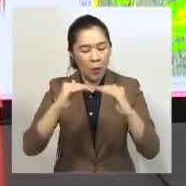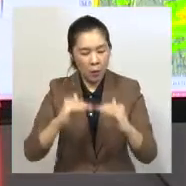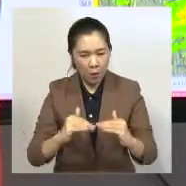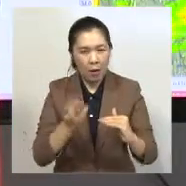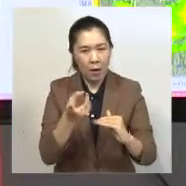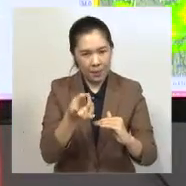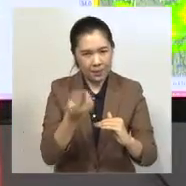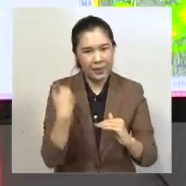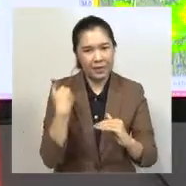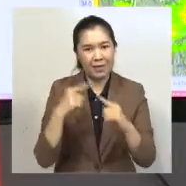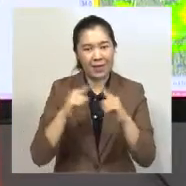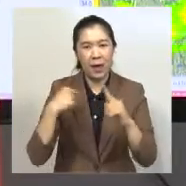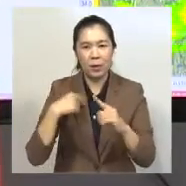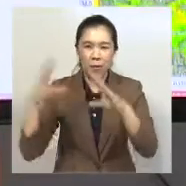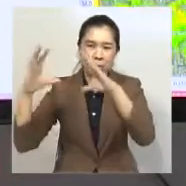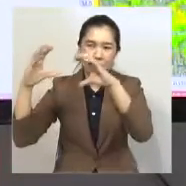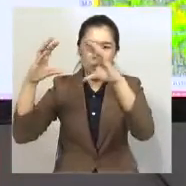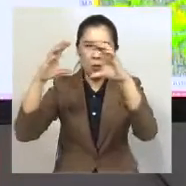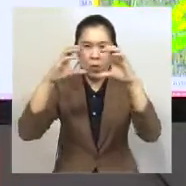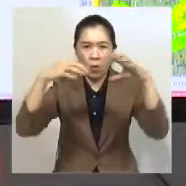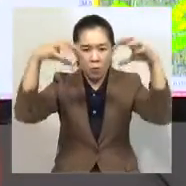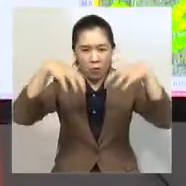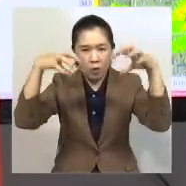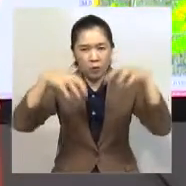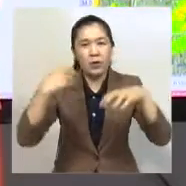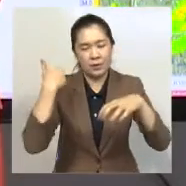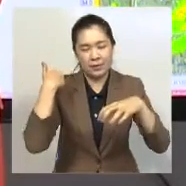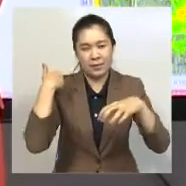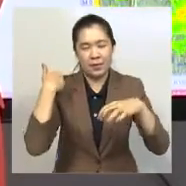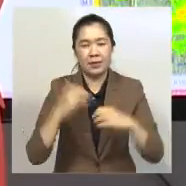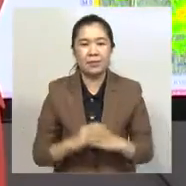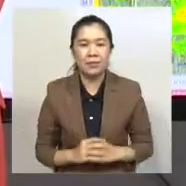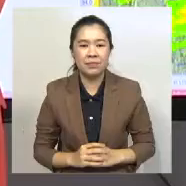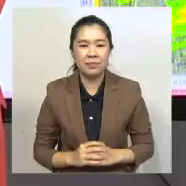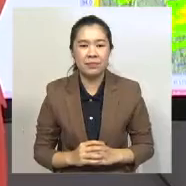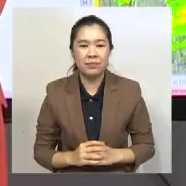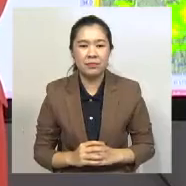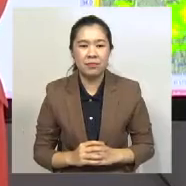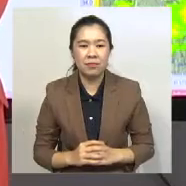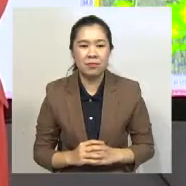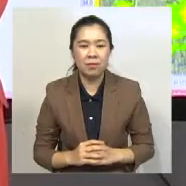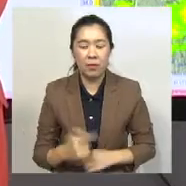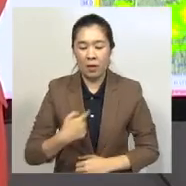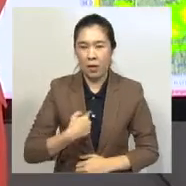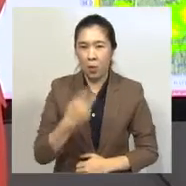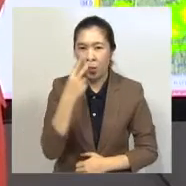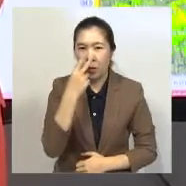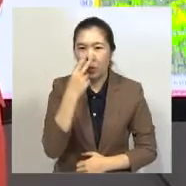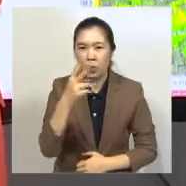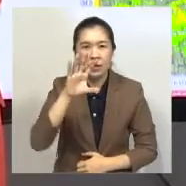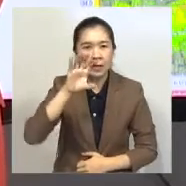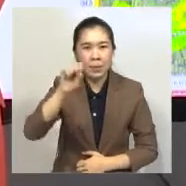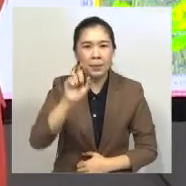ต่ว่ามันยังมีลักษณะของกลุ่มเมฆฝนนี่ยังคลุมอยู่นะการที่มันเป็นสถานะของพายุเนี่ยเราดูจากอะไรเราดูจากการห